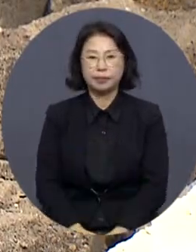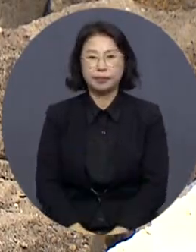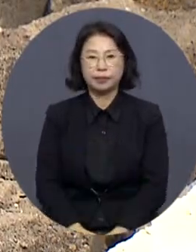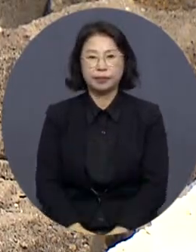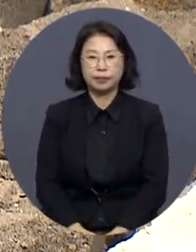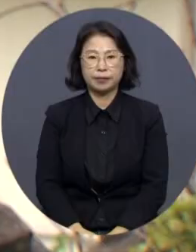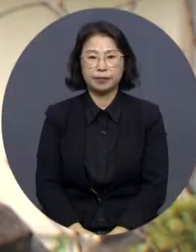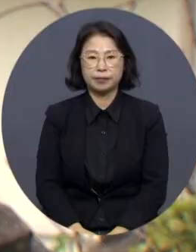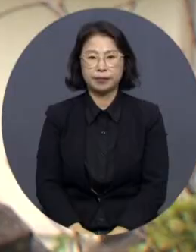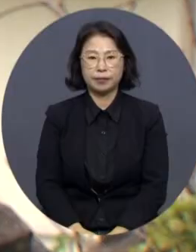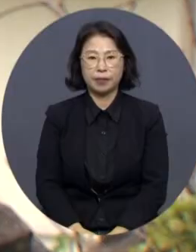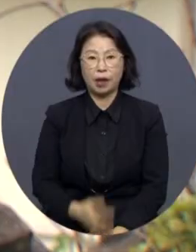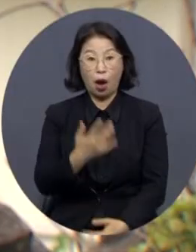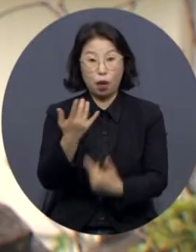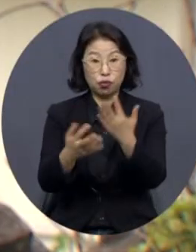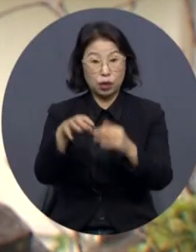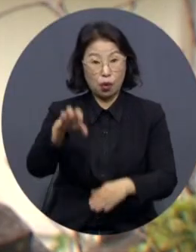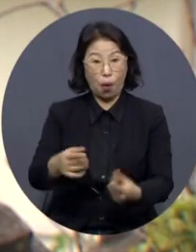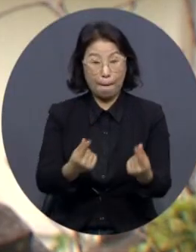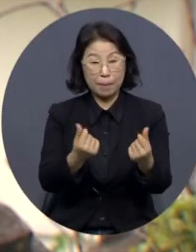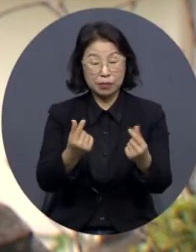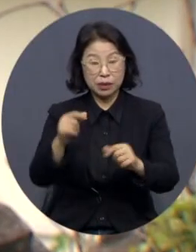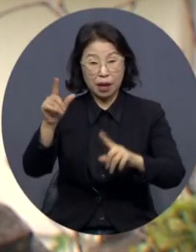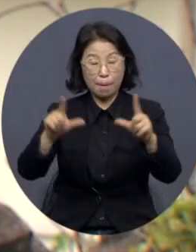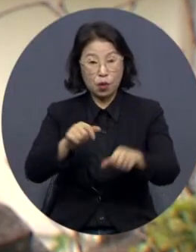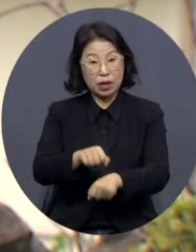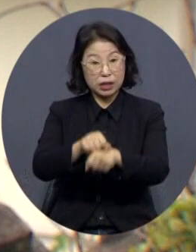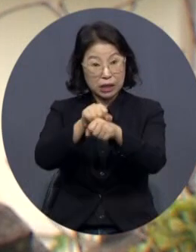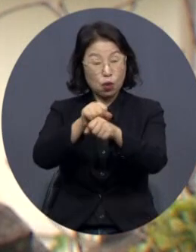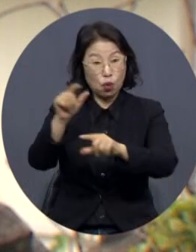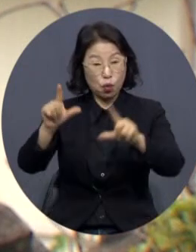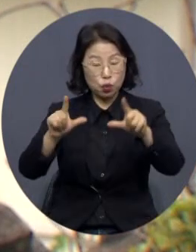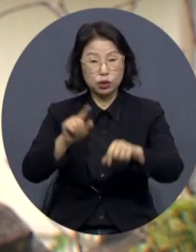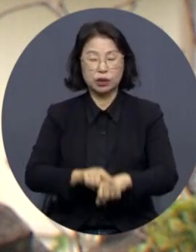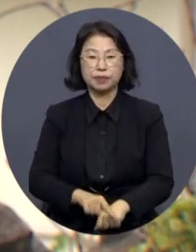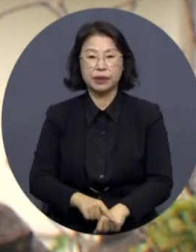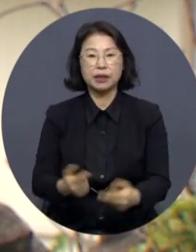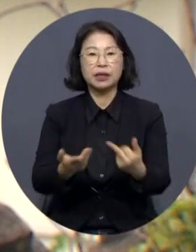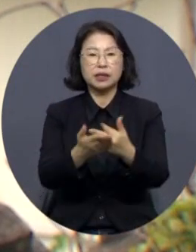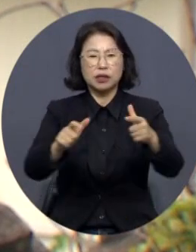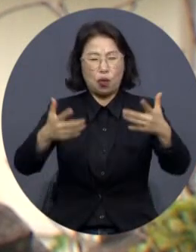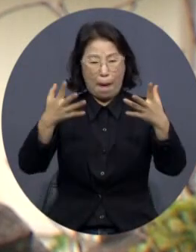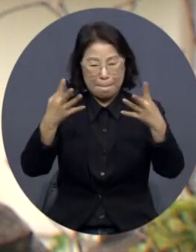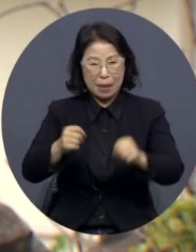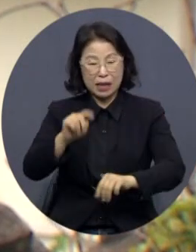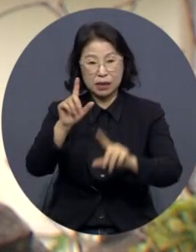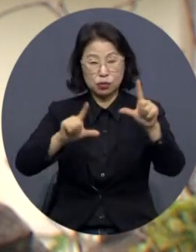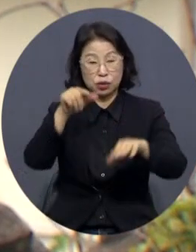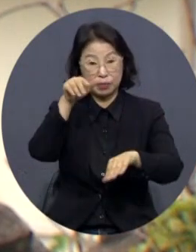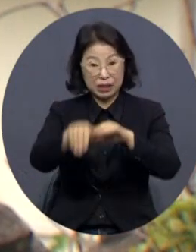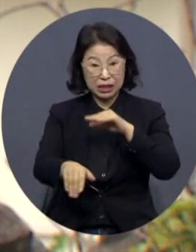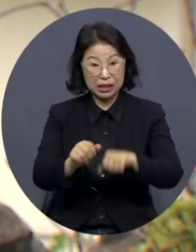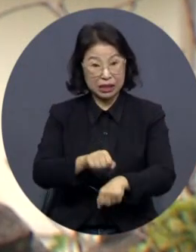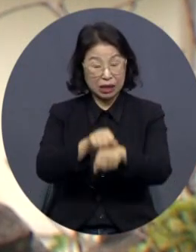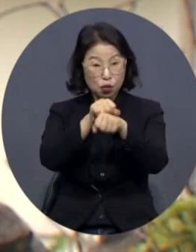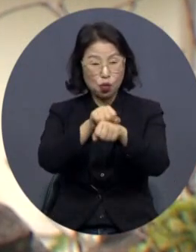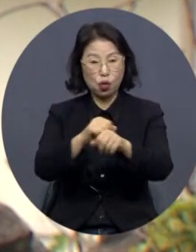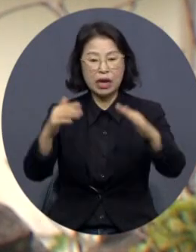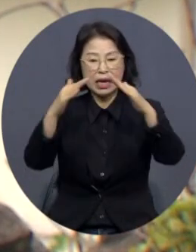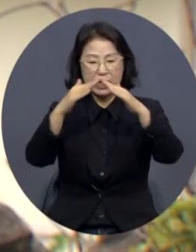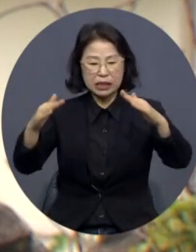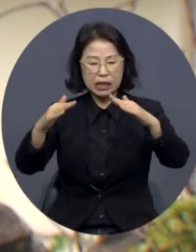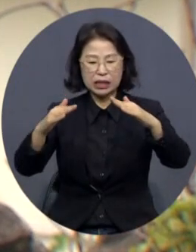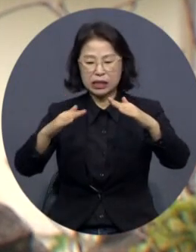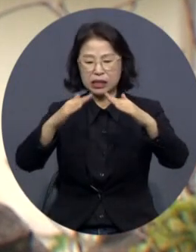숨졌습니다 불린 왕국과 비슷한 형태의 창고 건물입니다 특히 제주도에서 많이 보이는 창고 형태인데 슬레이트 지붕